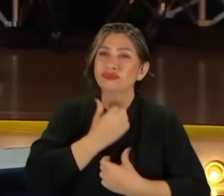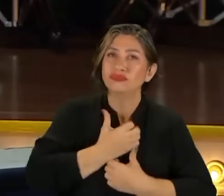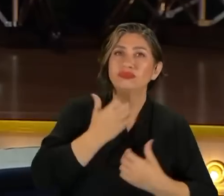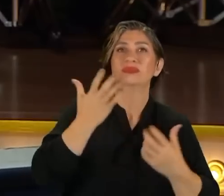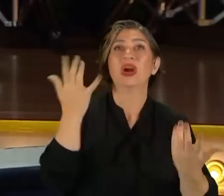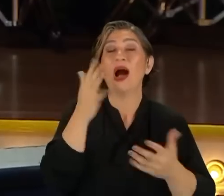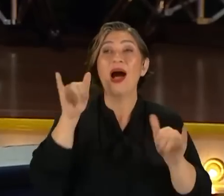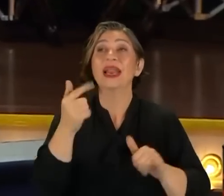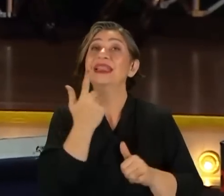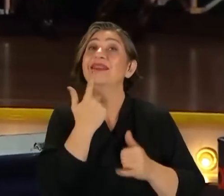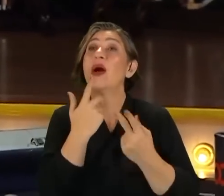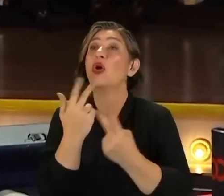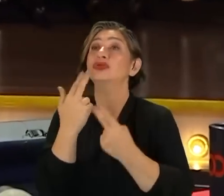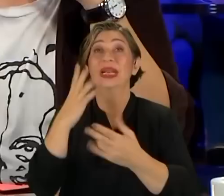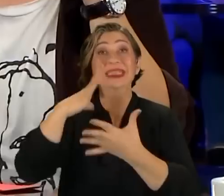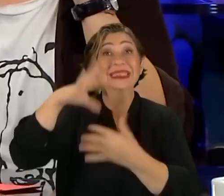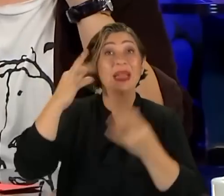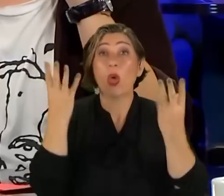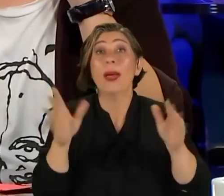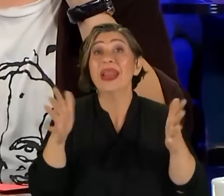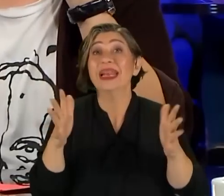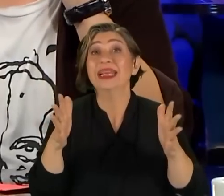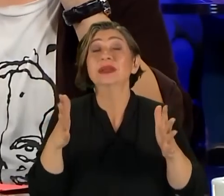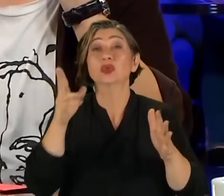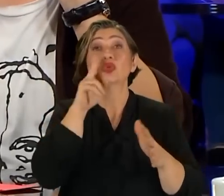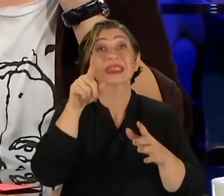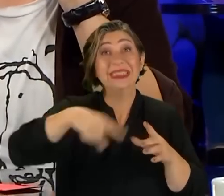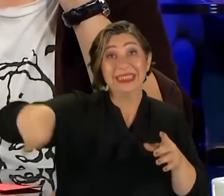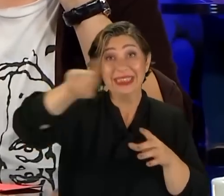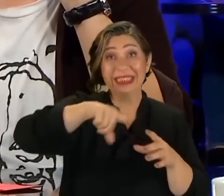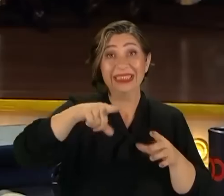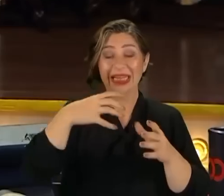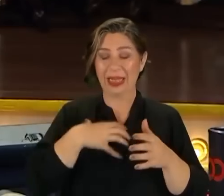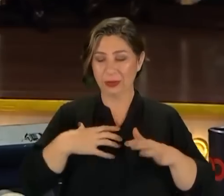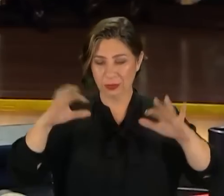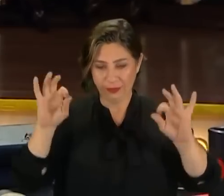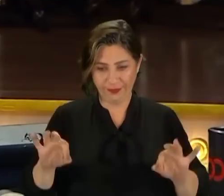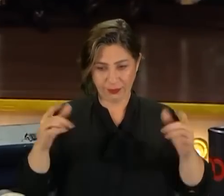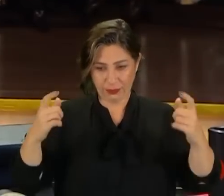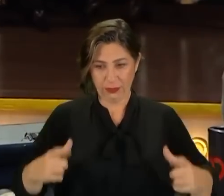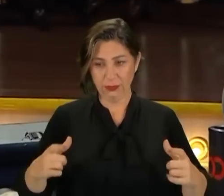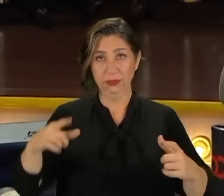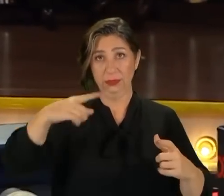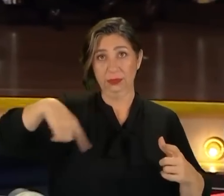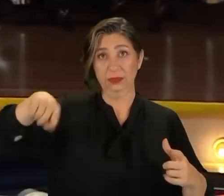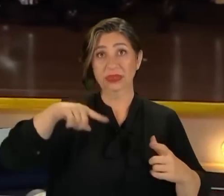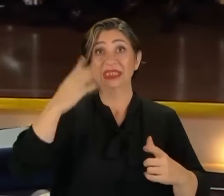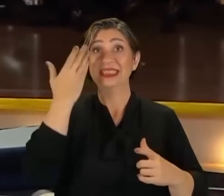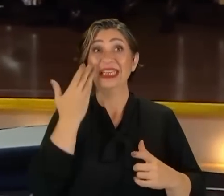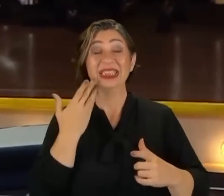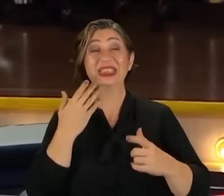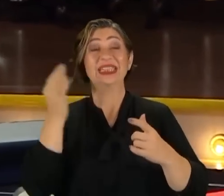tasalarından ya da aynı dili konuşan insanlar olabilir. Yani sonuçta siz konumlanmanız açısından aslında